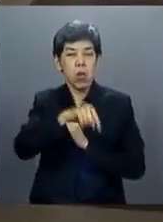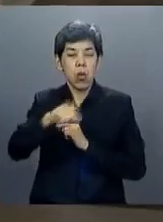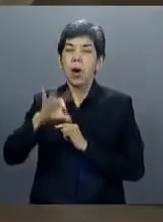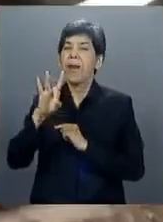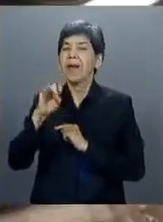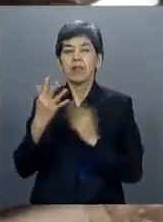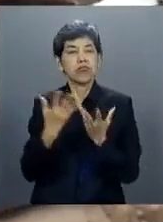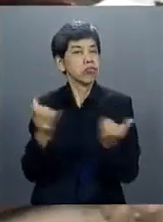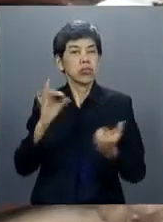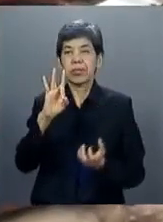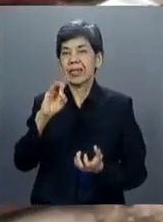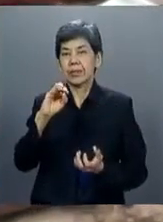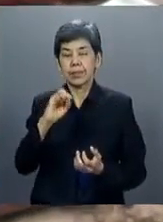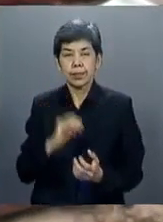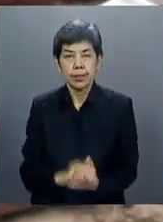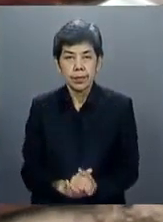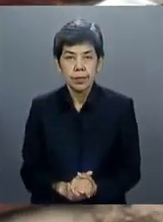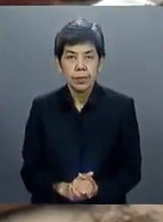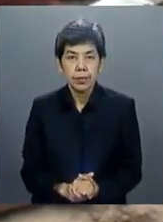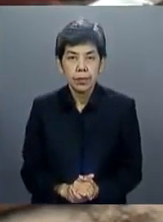80 หลัง